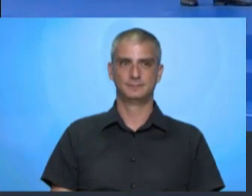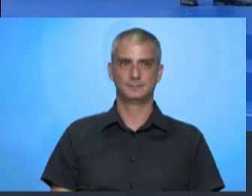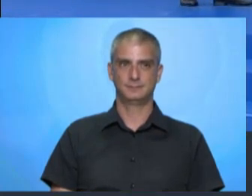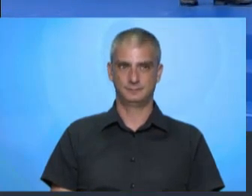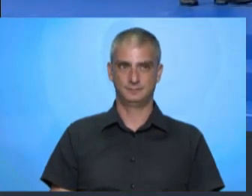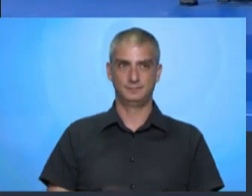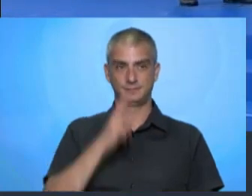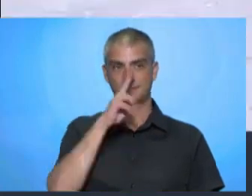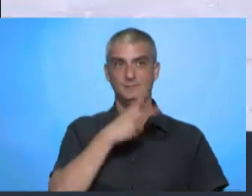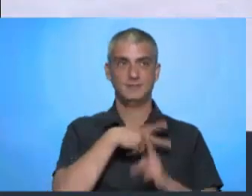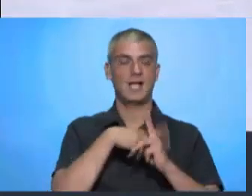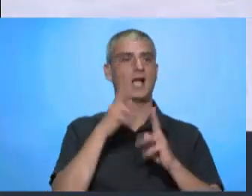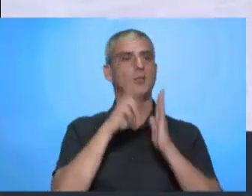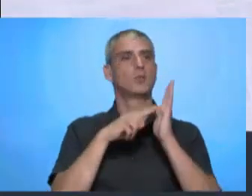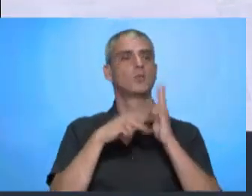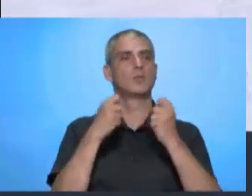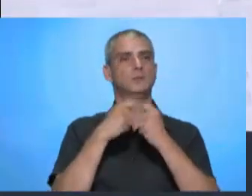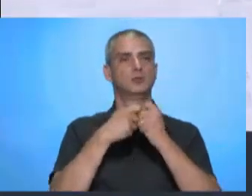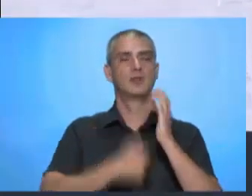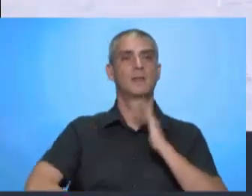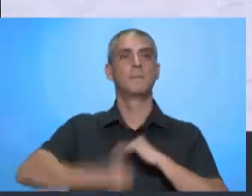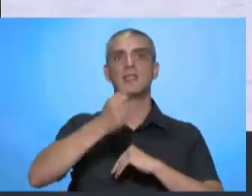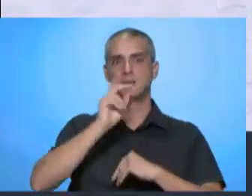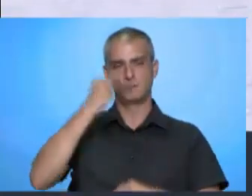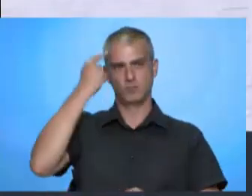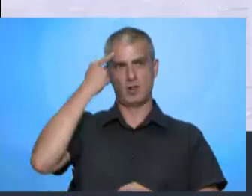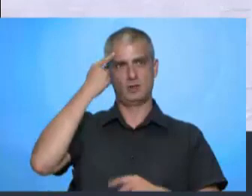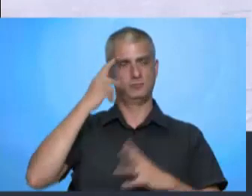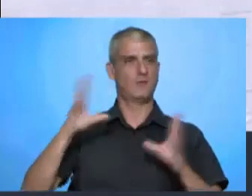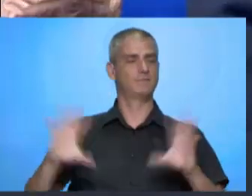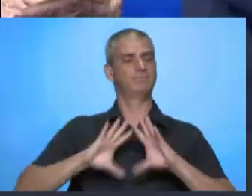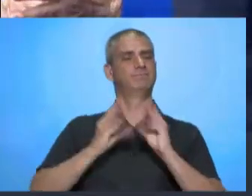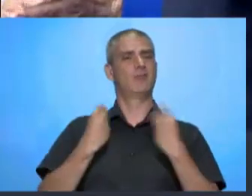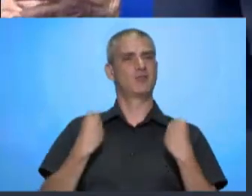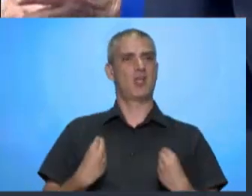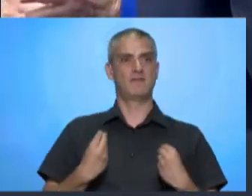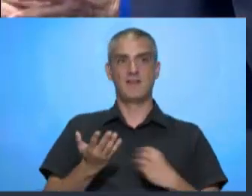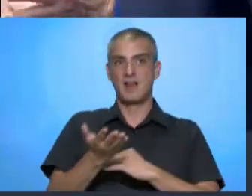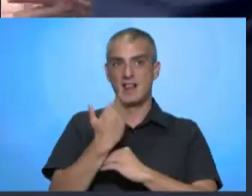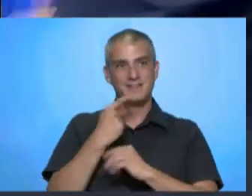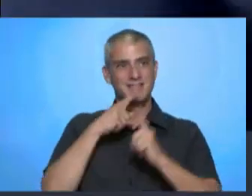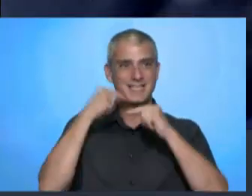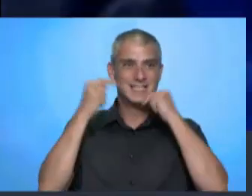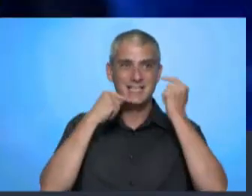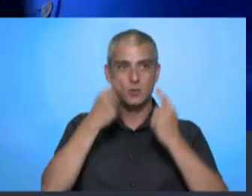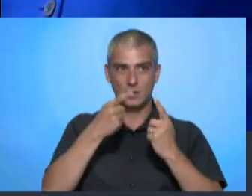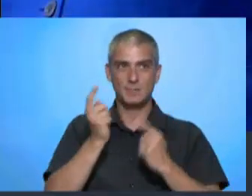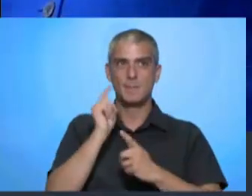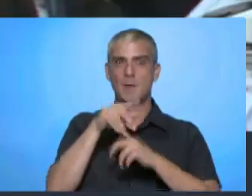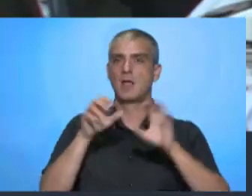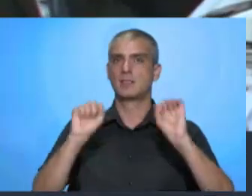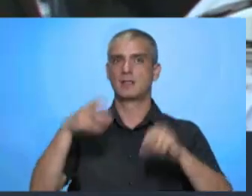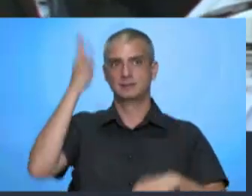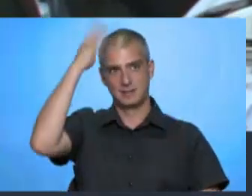אם מסתכלים רק על התמונה המשותפת של מנהיגי נאטו, ניתן לחשוב שההרמוניה שולטת. אבל רגע לפני מצג החיוכים הזה, הגיע הנשיא